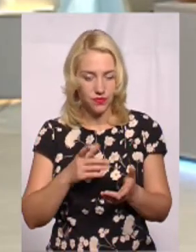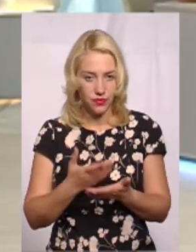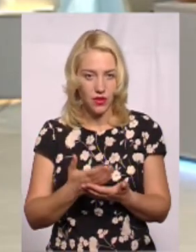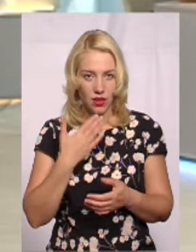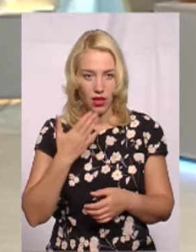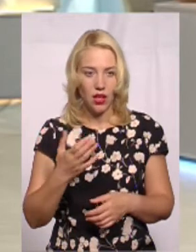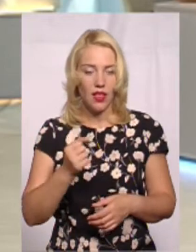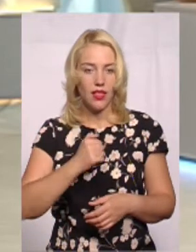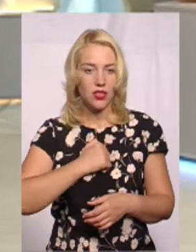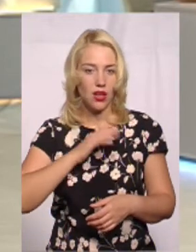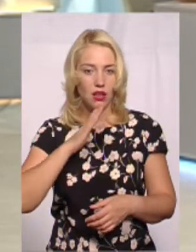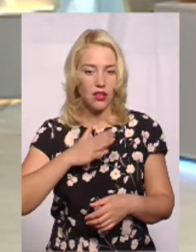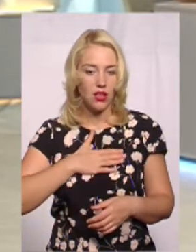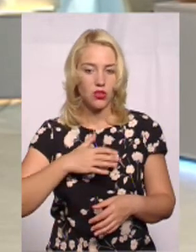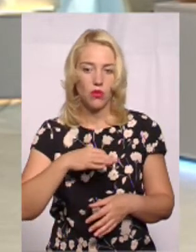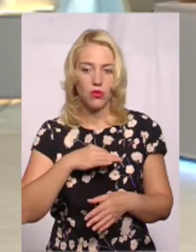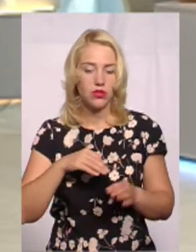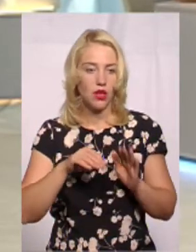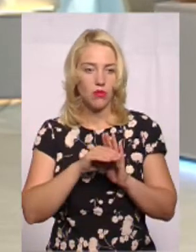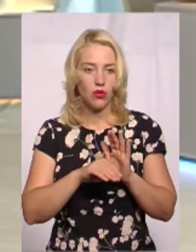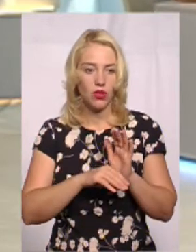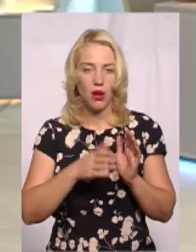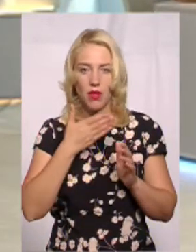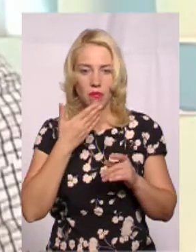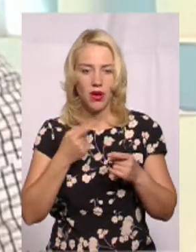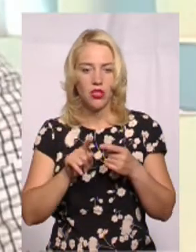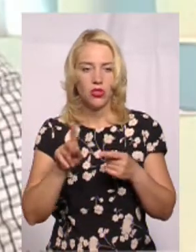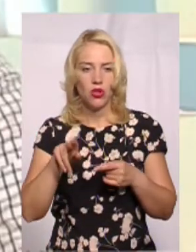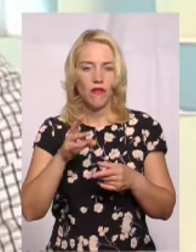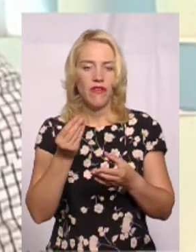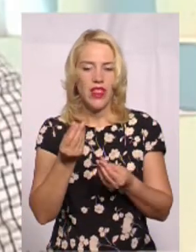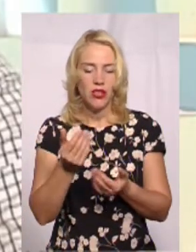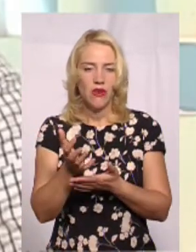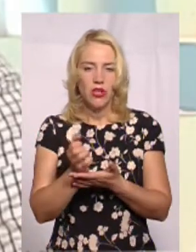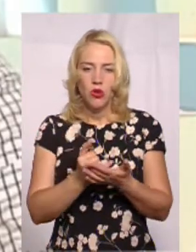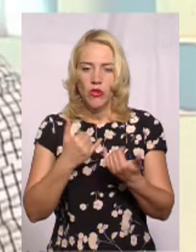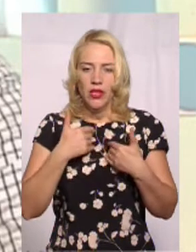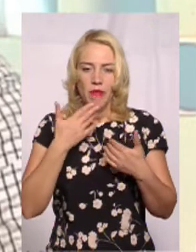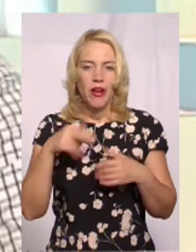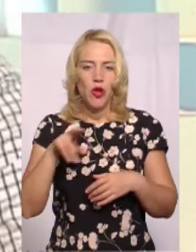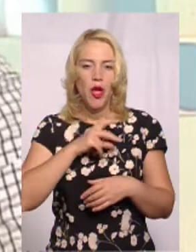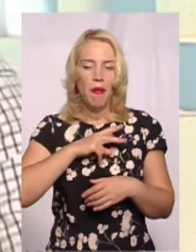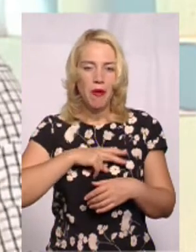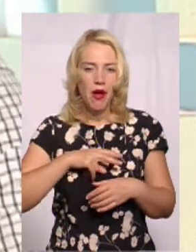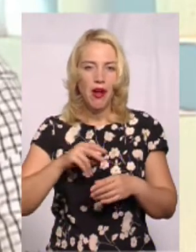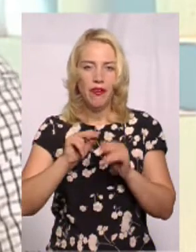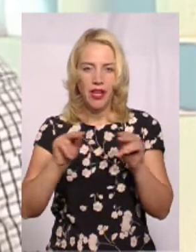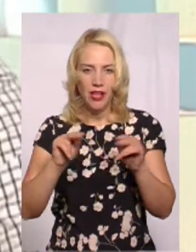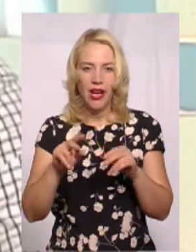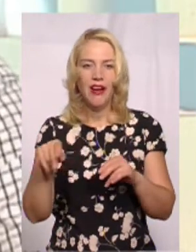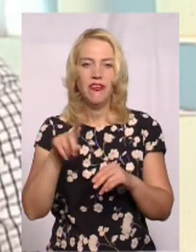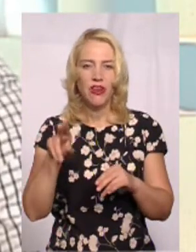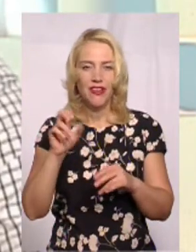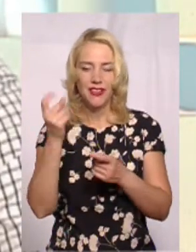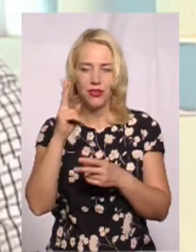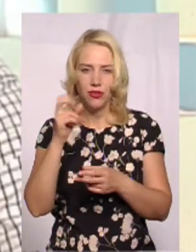наша обласна програма не передбачає таких коштів прийнятої, такого фінансового ресурсу немає для преміювання вчителів за олімпіади. Ми над цим